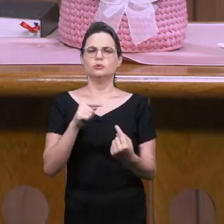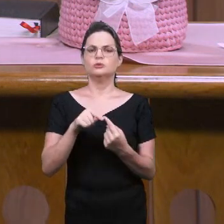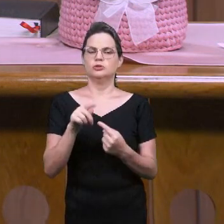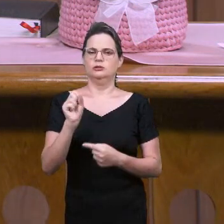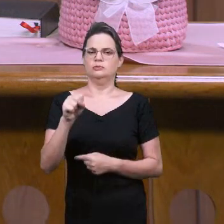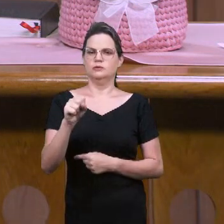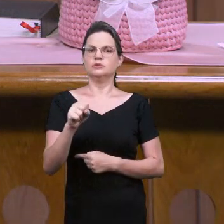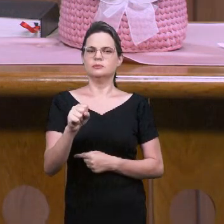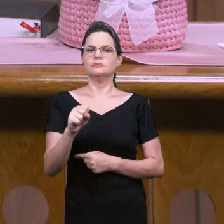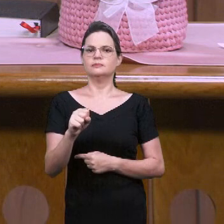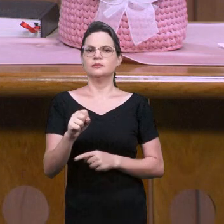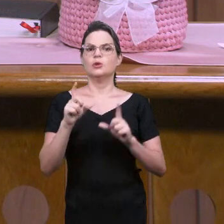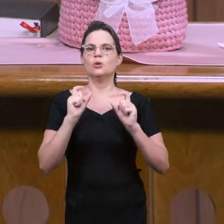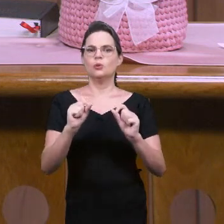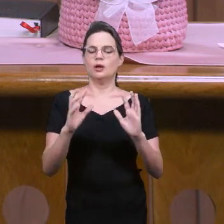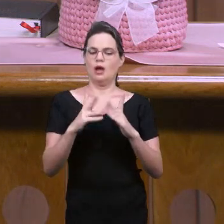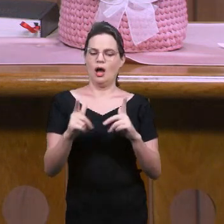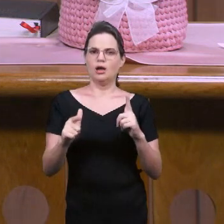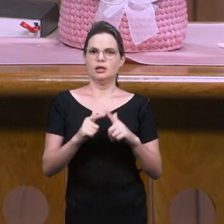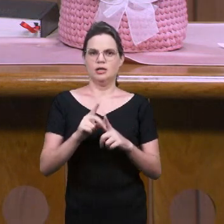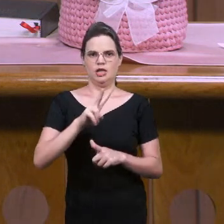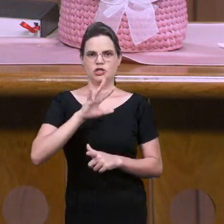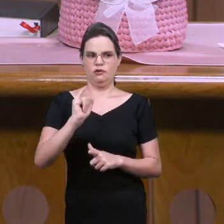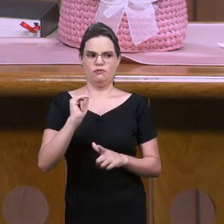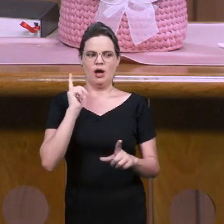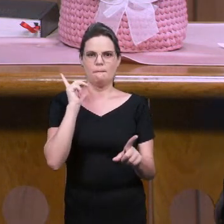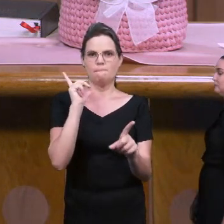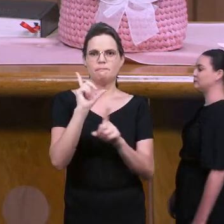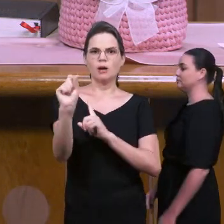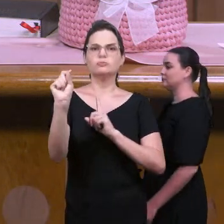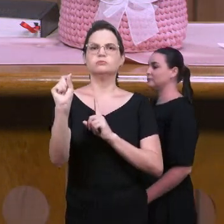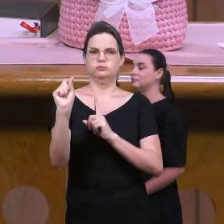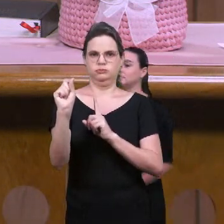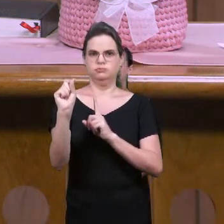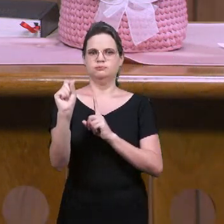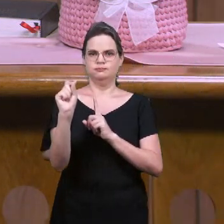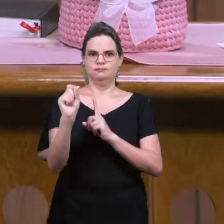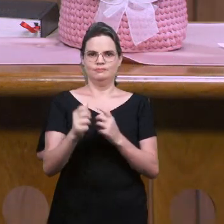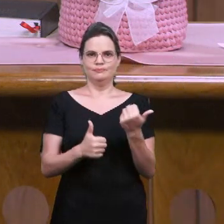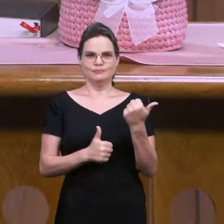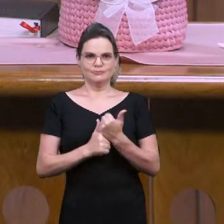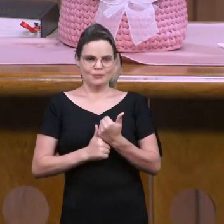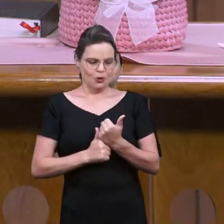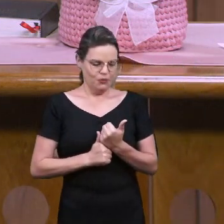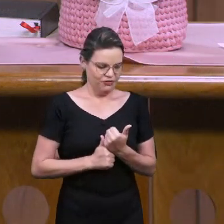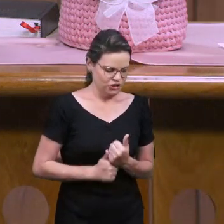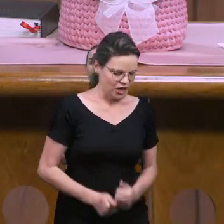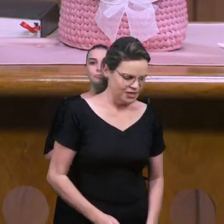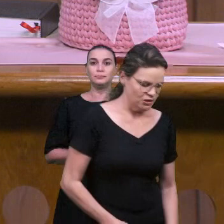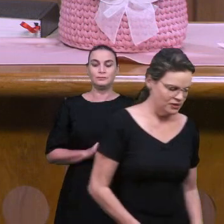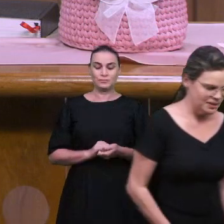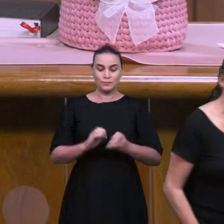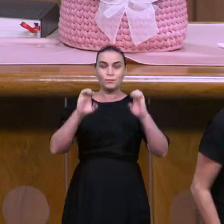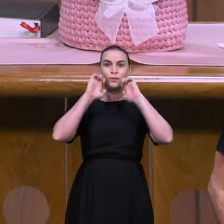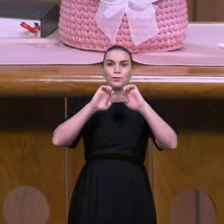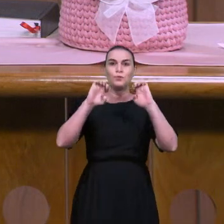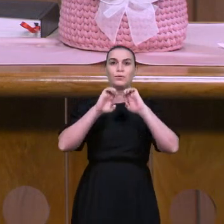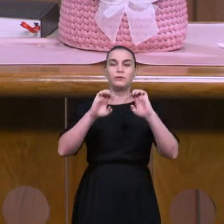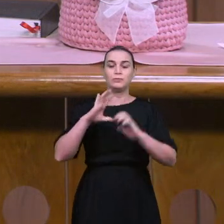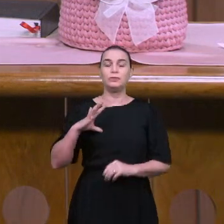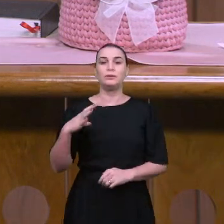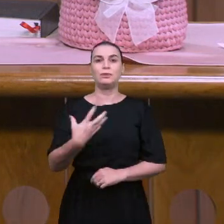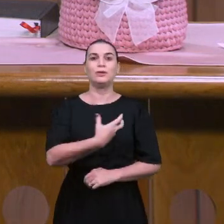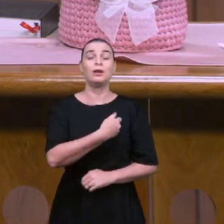nous avons l'objectif, l'Église va partir. L'évangile, le salut, c'est un